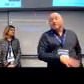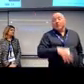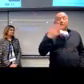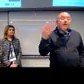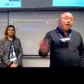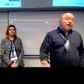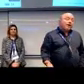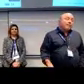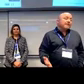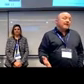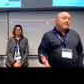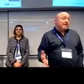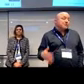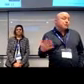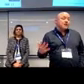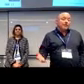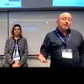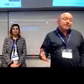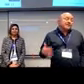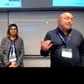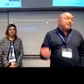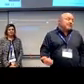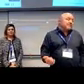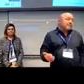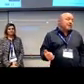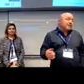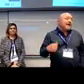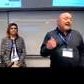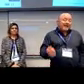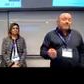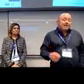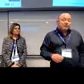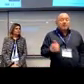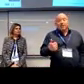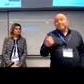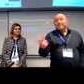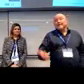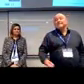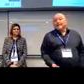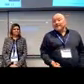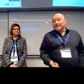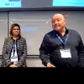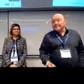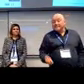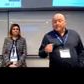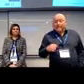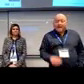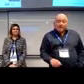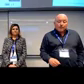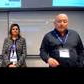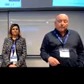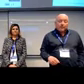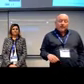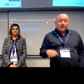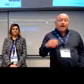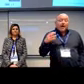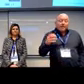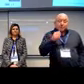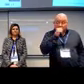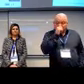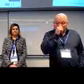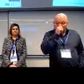terminé la phase 1, on embarque dans la phase 2. Les prochaines étapes, c'est évidemment l'adaptation des chapitres 4, 5 et 6 dans notre